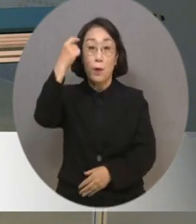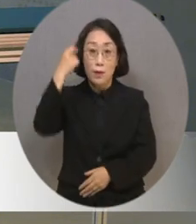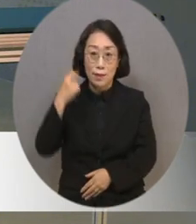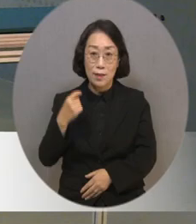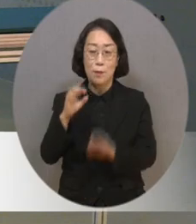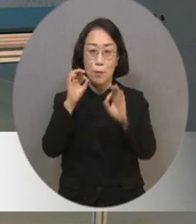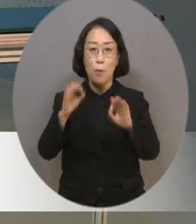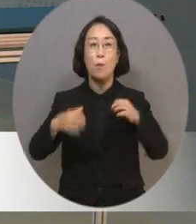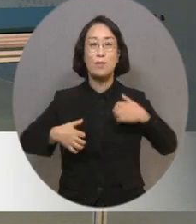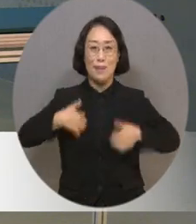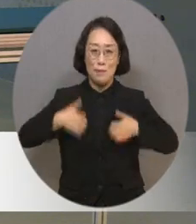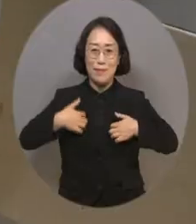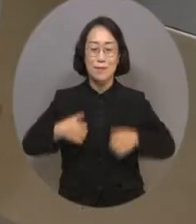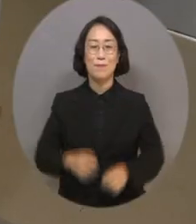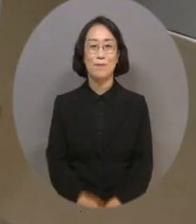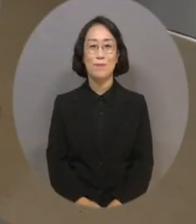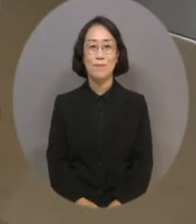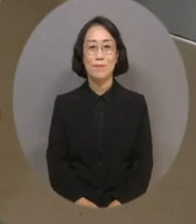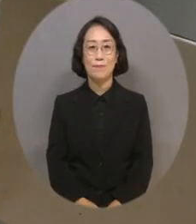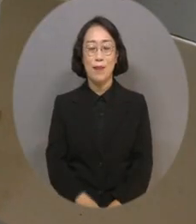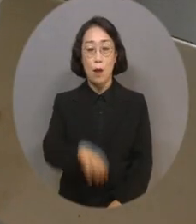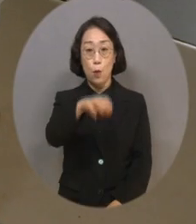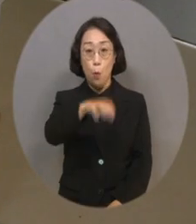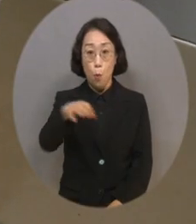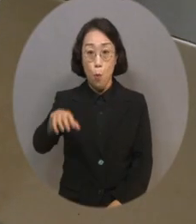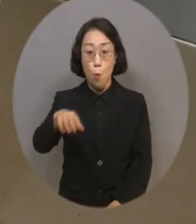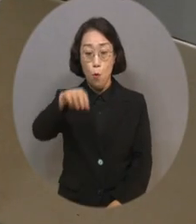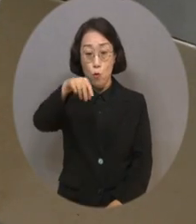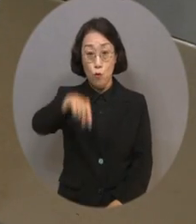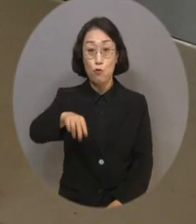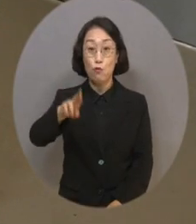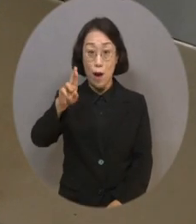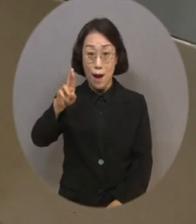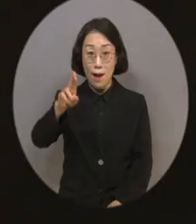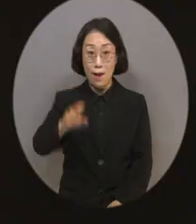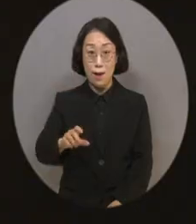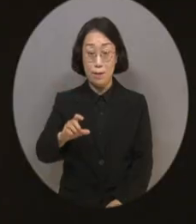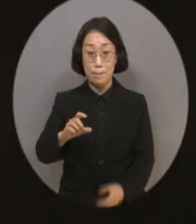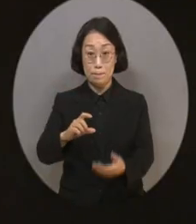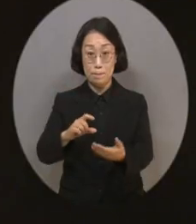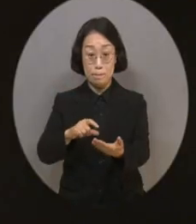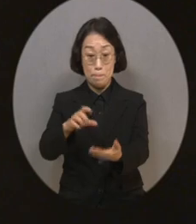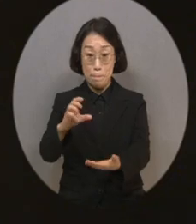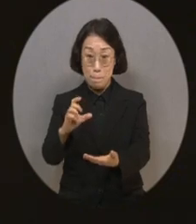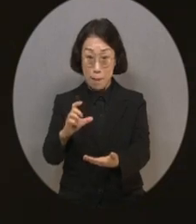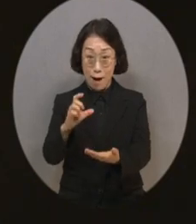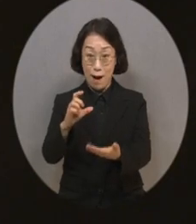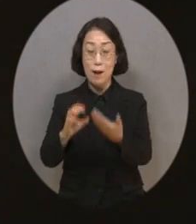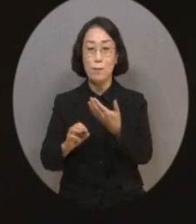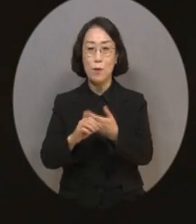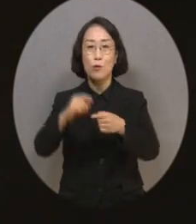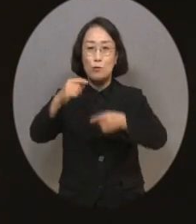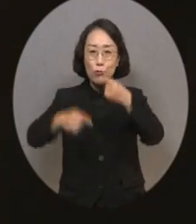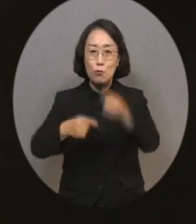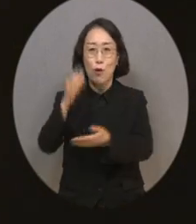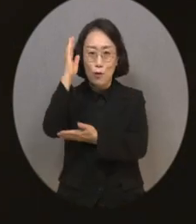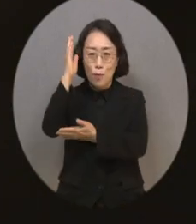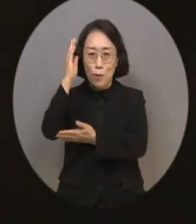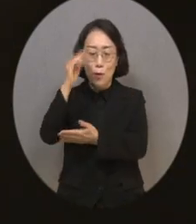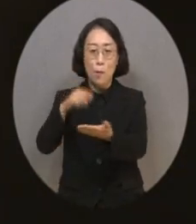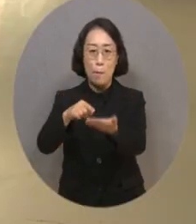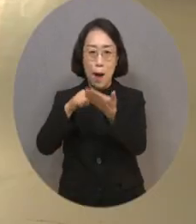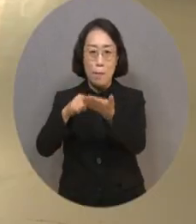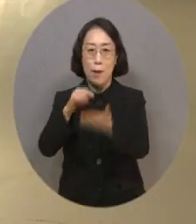재미있었던 것 같아요. 곳곳에 배치된 QR코드를 찍으면 작품이 의미하는 수어의 설명을 들을 수 있습니다.